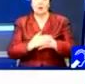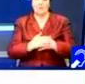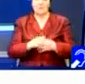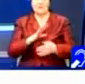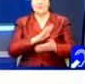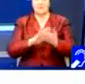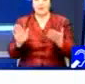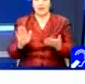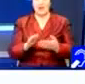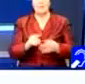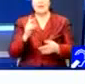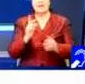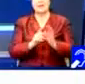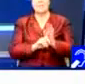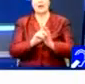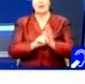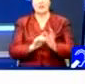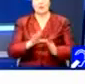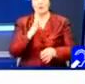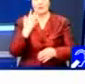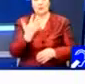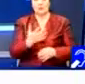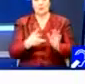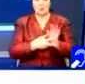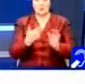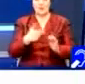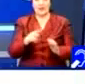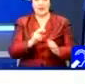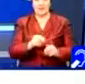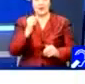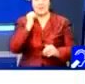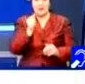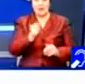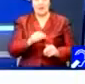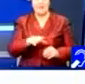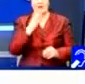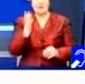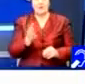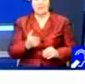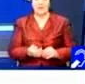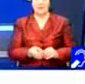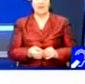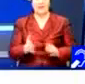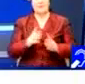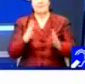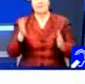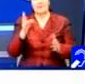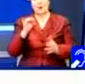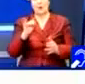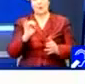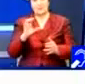fi variabil, iar temperaturile minime vor fi cuprinse între 5 și 8 grade Celsius. Mâine, vremea va fi închisă, cu cer mai mult noros,